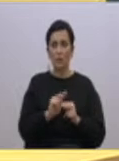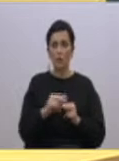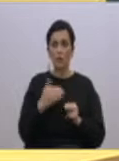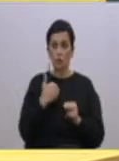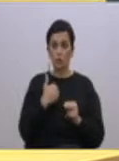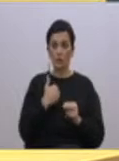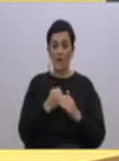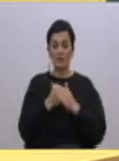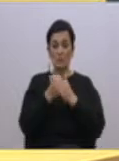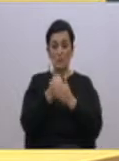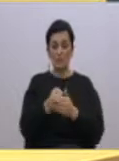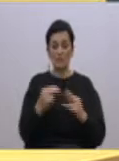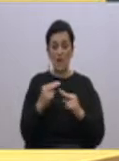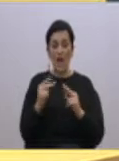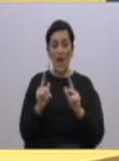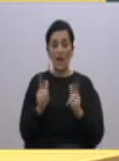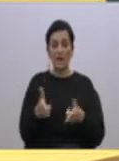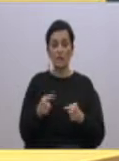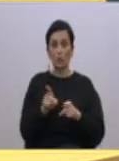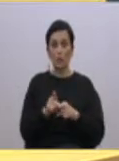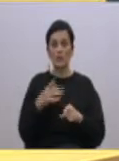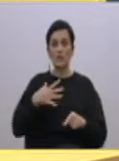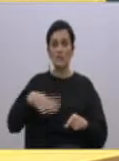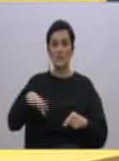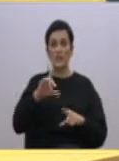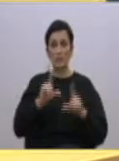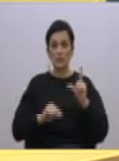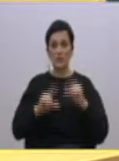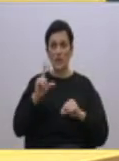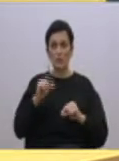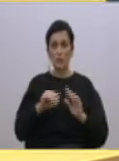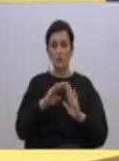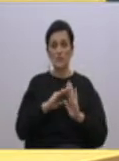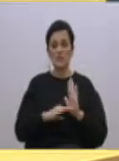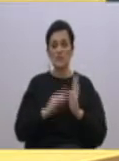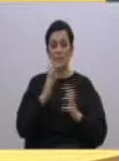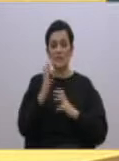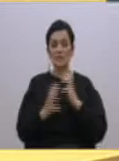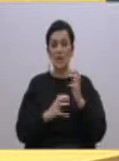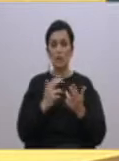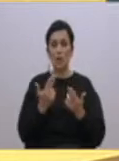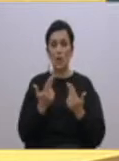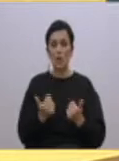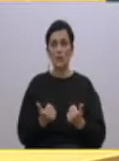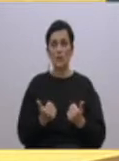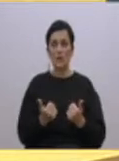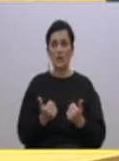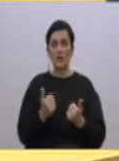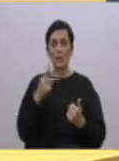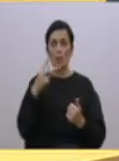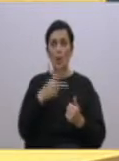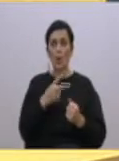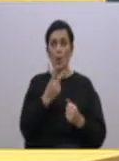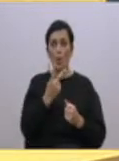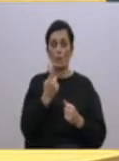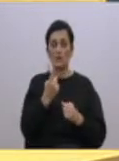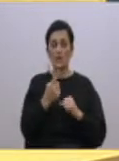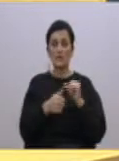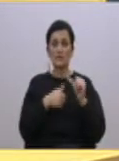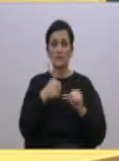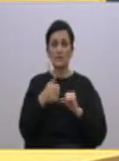ჩვენს მიღწევებს ადასტურებს ასევე საქართველოს სტატისტიკის სისტემის საერთაშორისო აღიარება, კერძოდ 2021